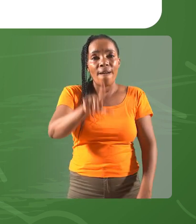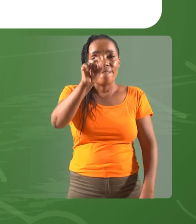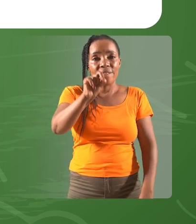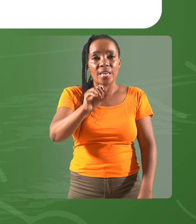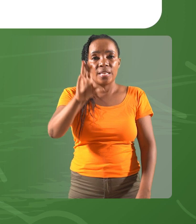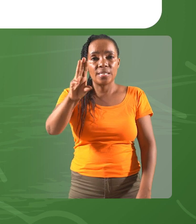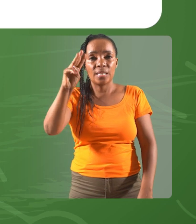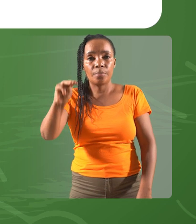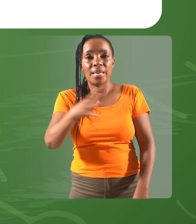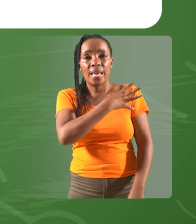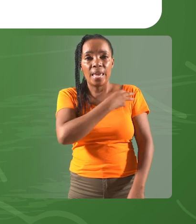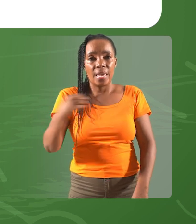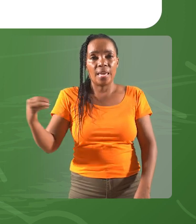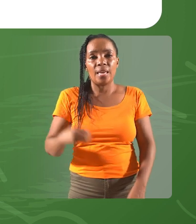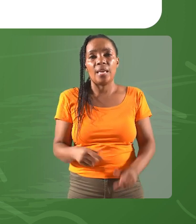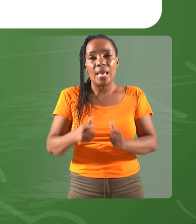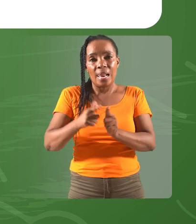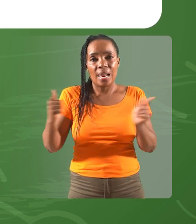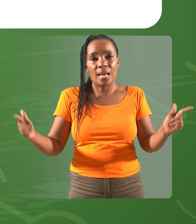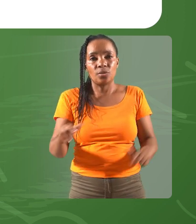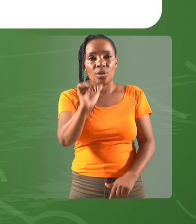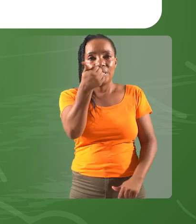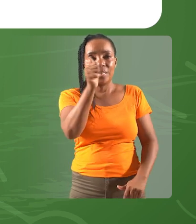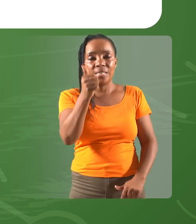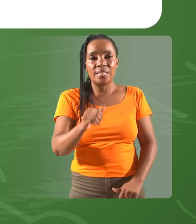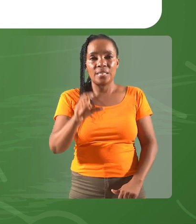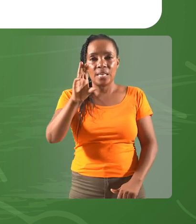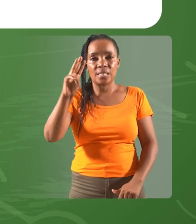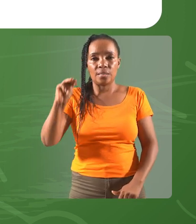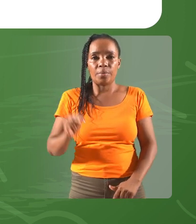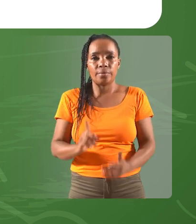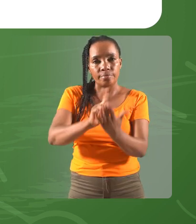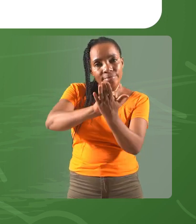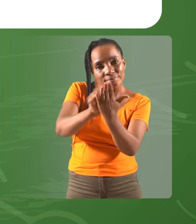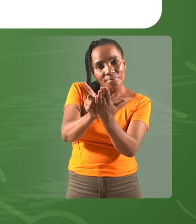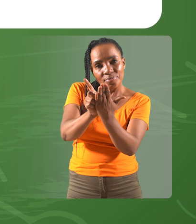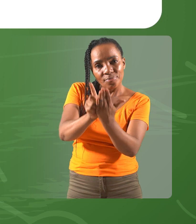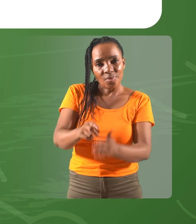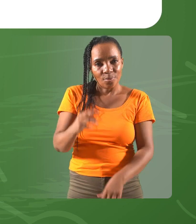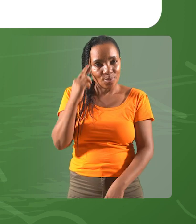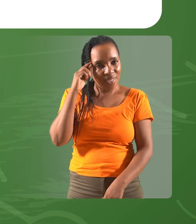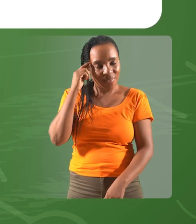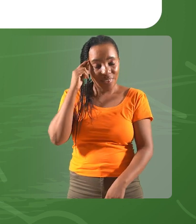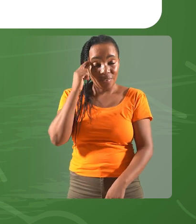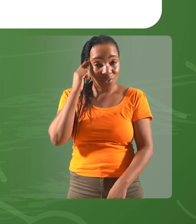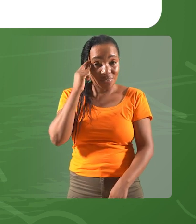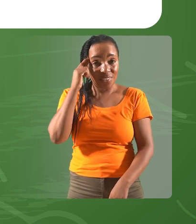cm et la largeur 10 cm. Vous avez 2 minutes pour